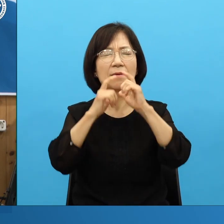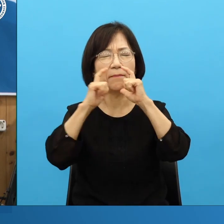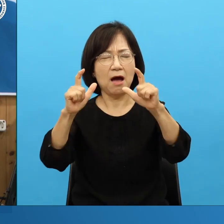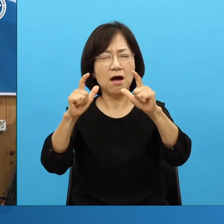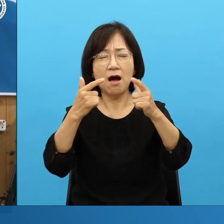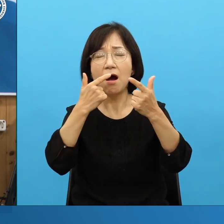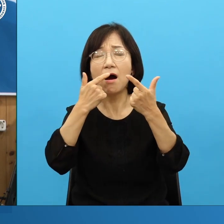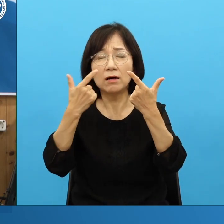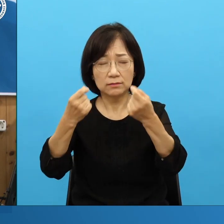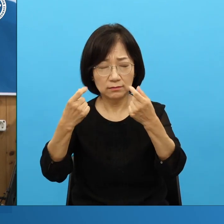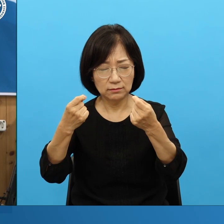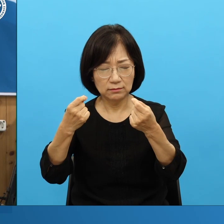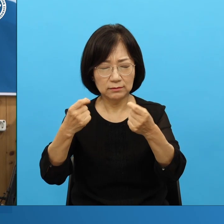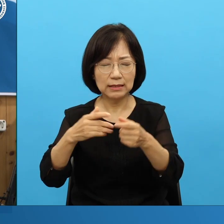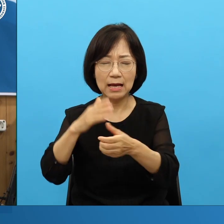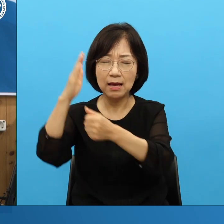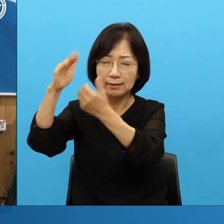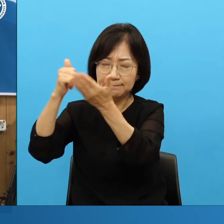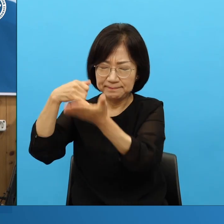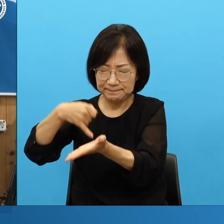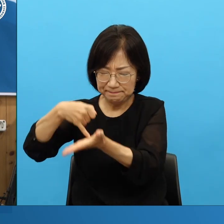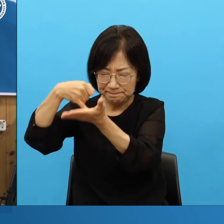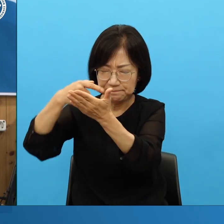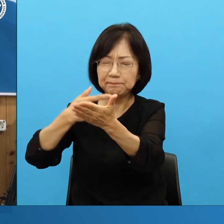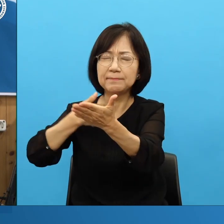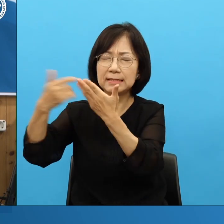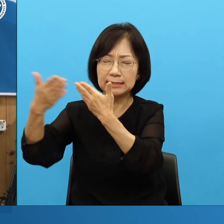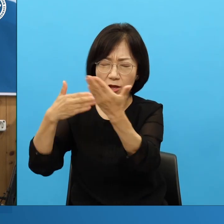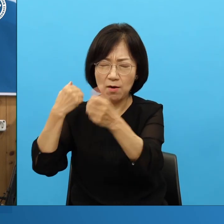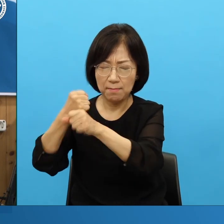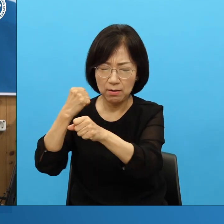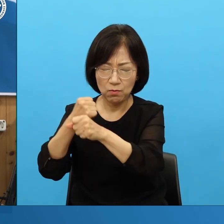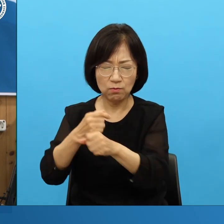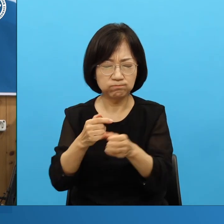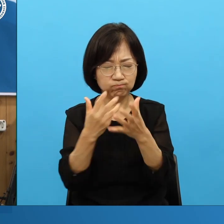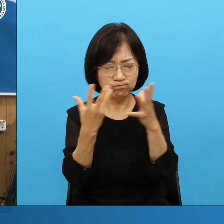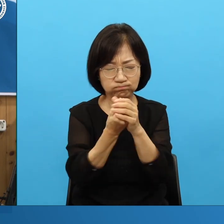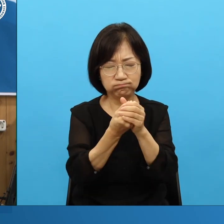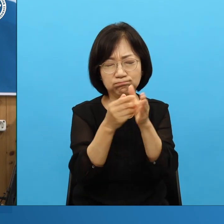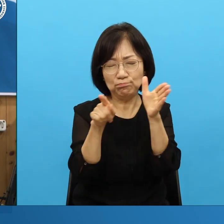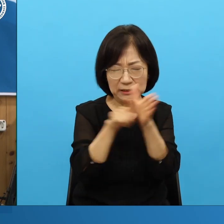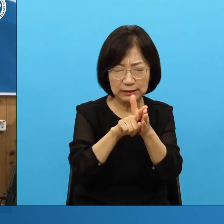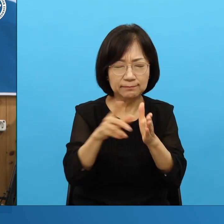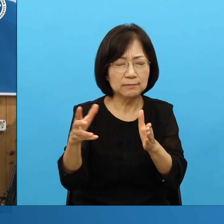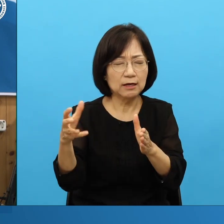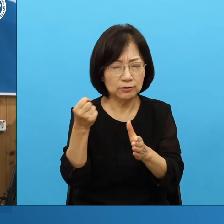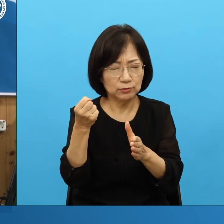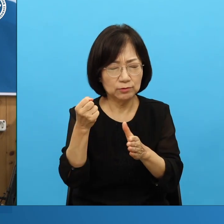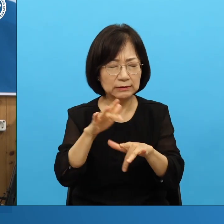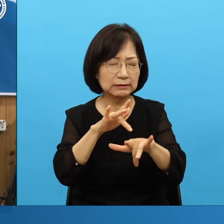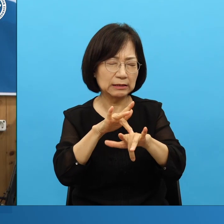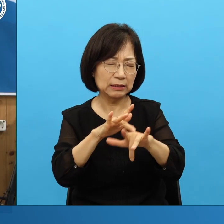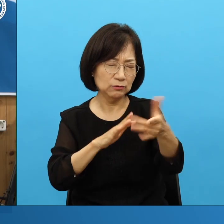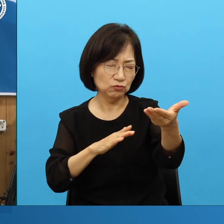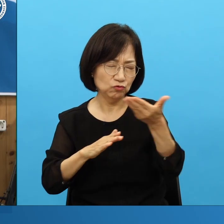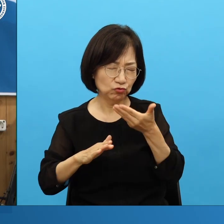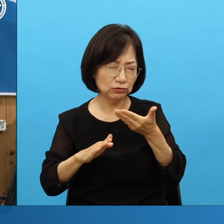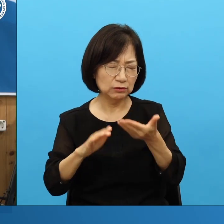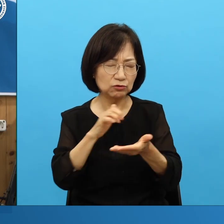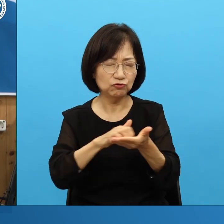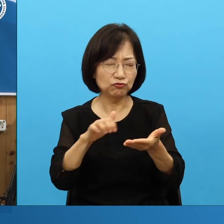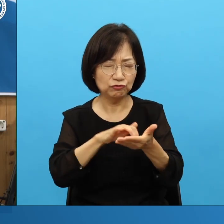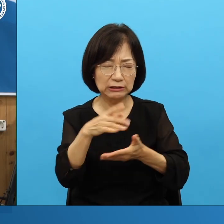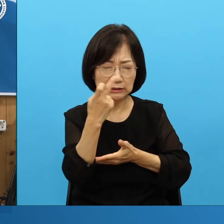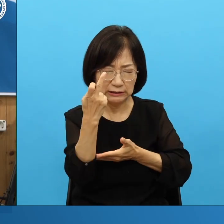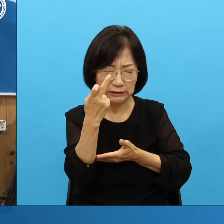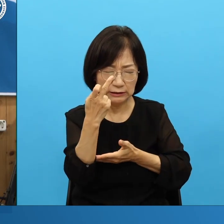체험함으로 절대 복음, 절대 믿음을 가지고 12가지 문제에서 더 이상 빠져 헤매지 않게 하여 주옵소서. As Jesus said on the cross that all